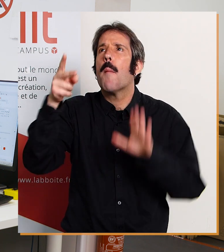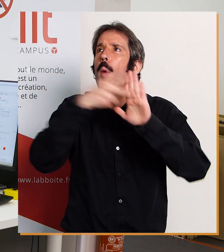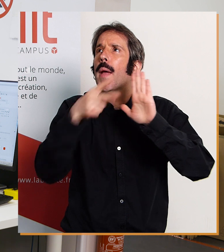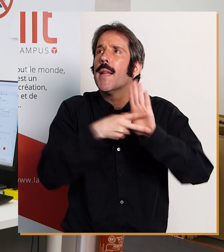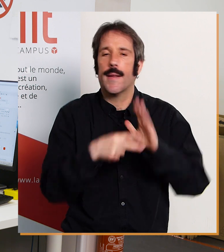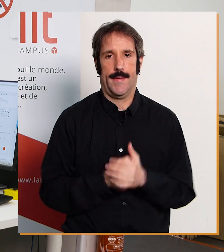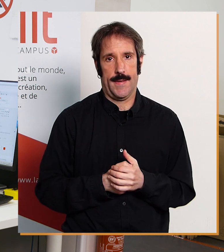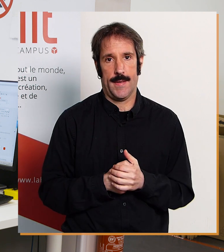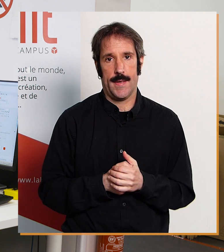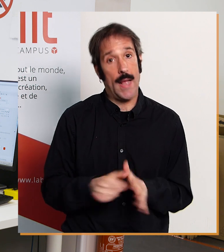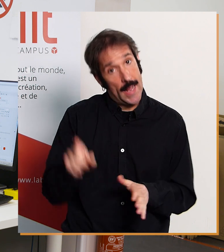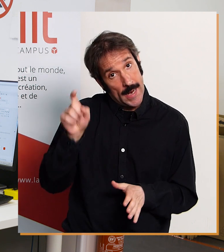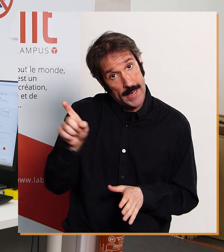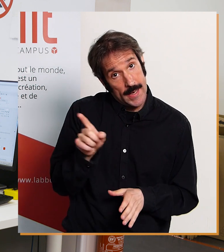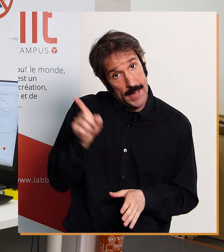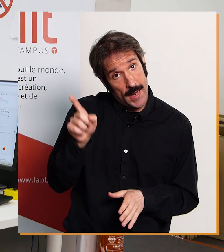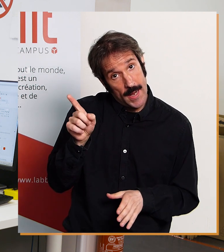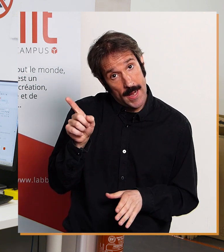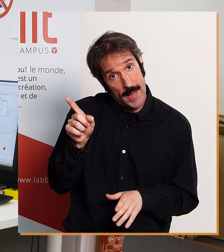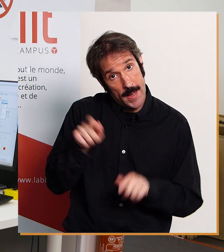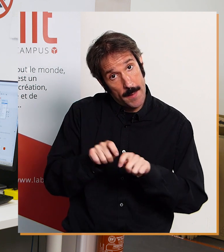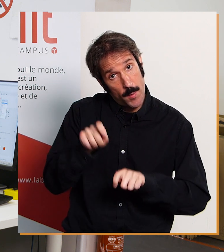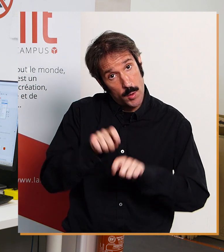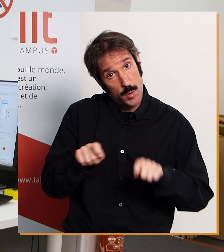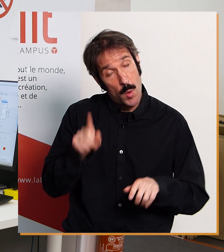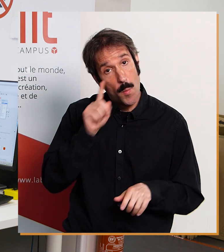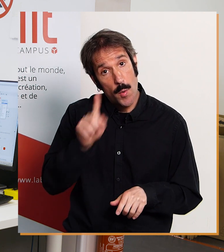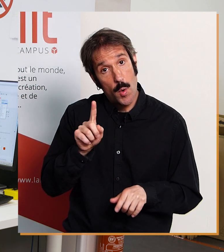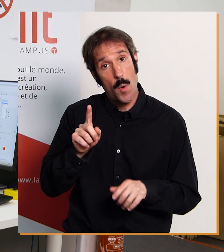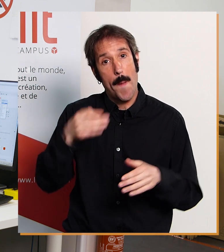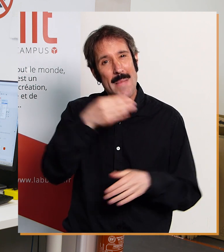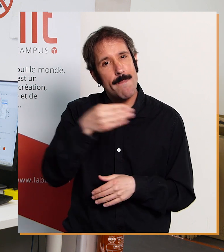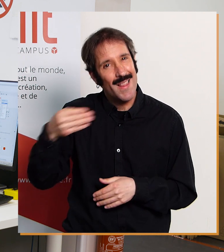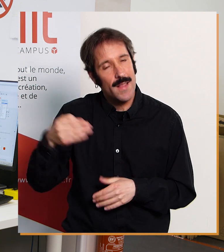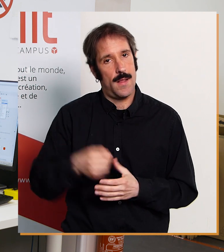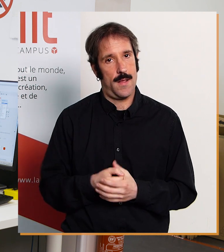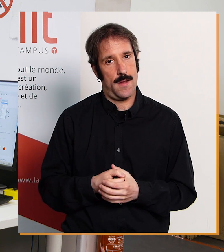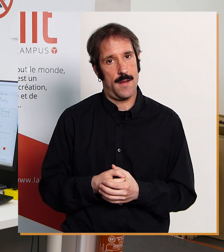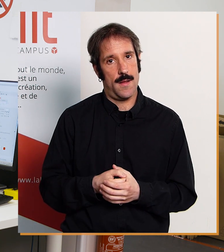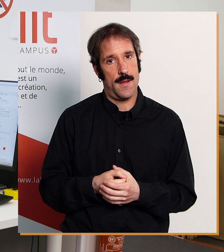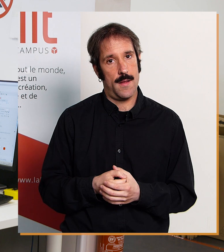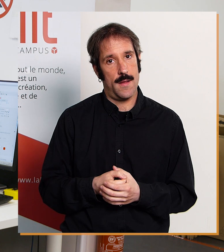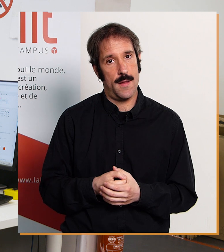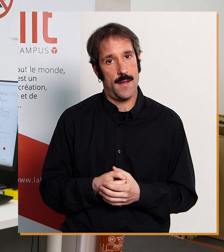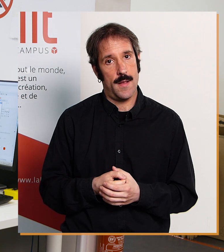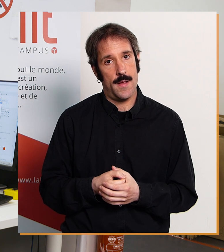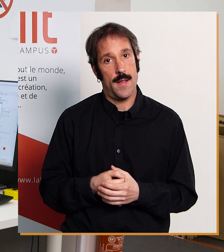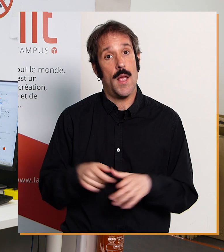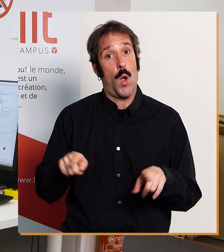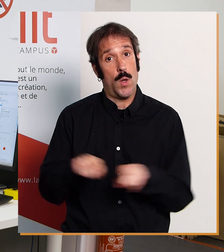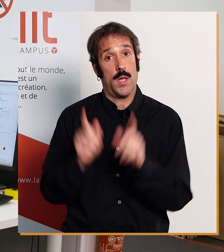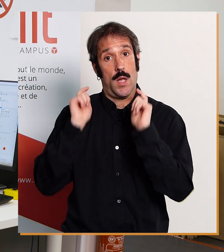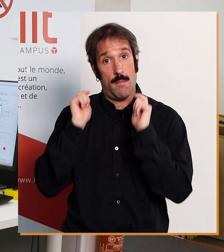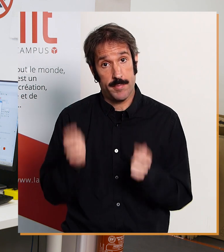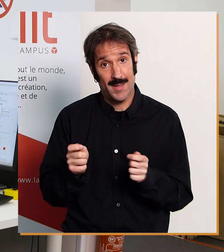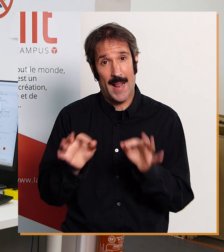aller dans l'onglet Propriétés, cliquer ici sur la mesure pour le définir en millimètres, et